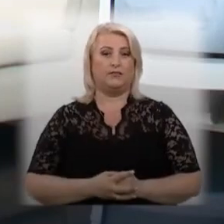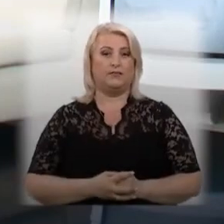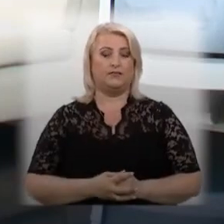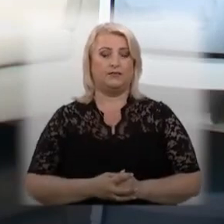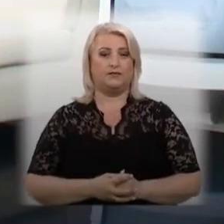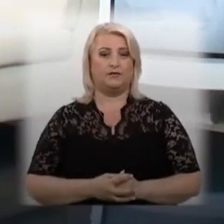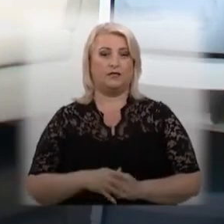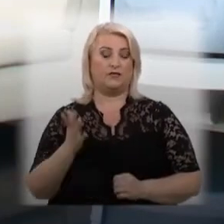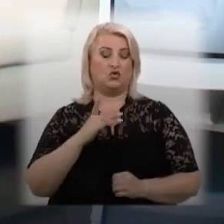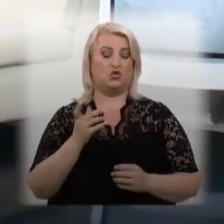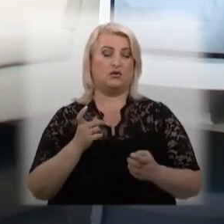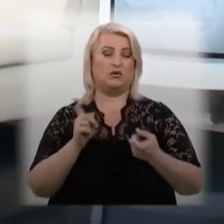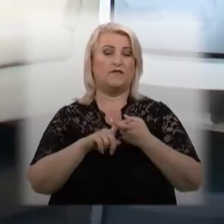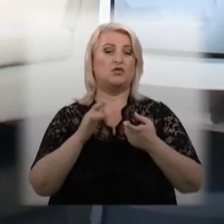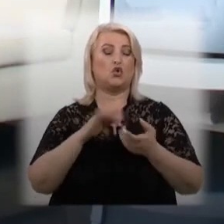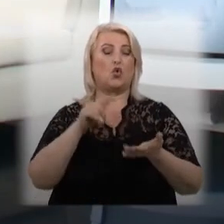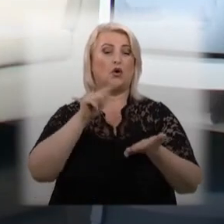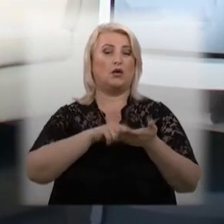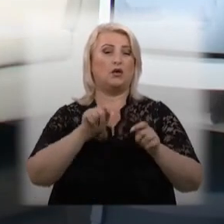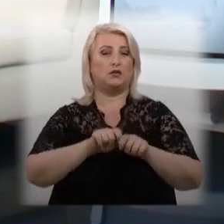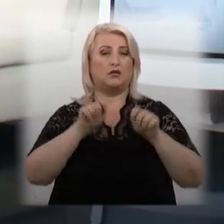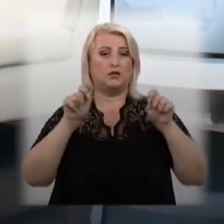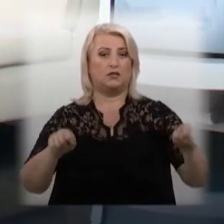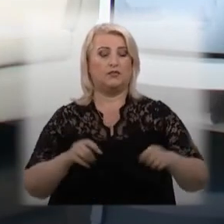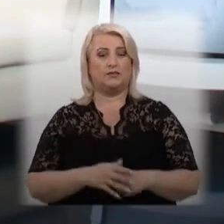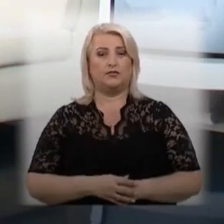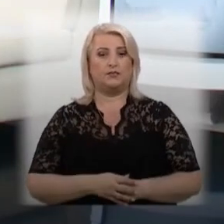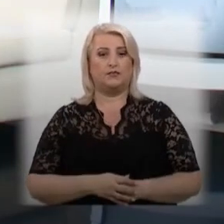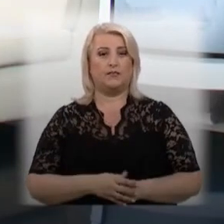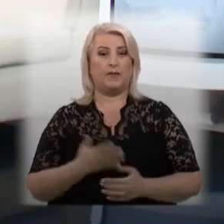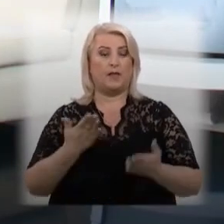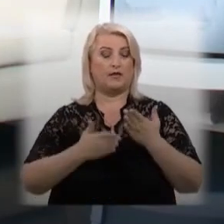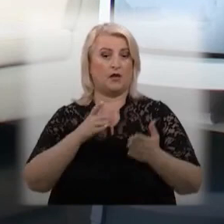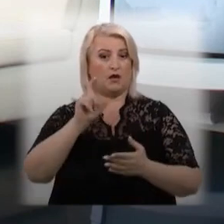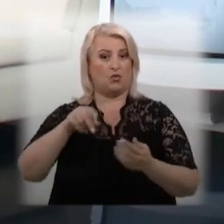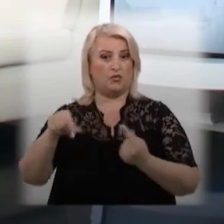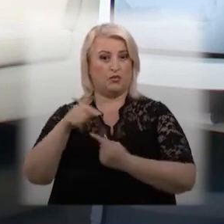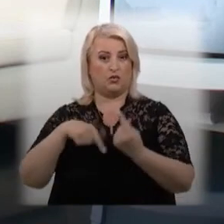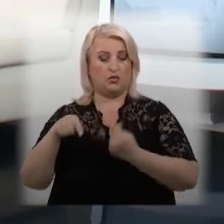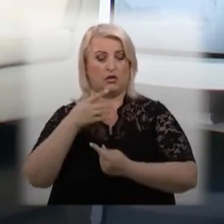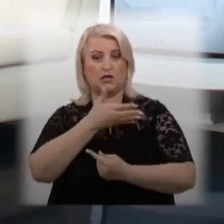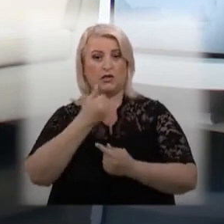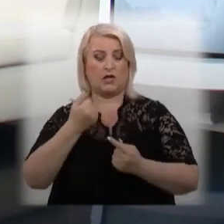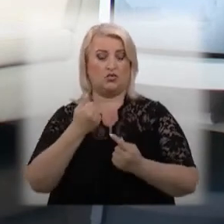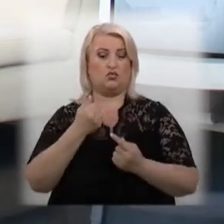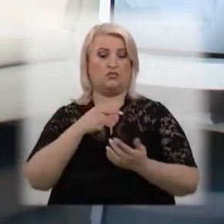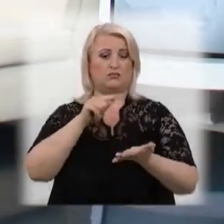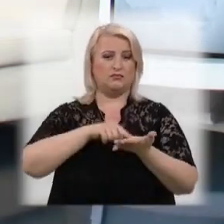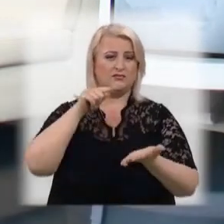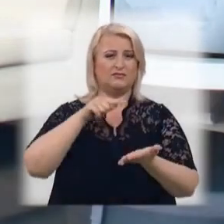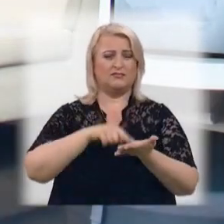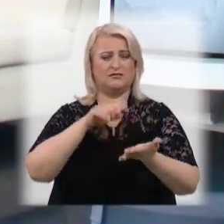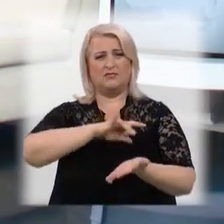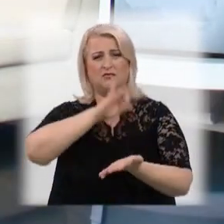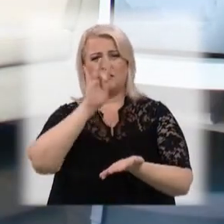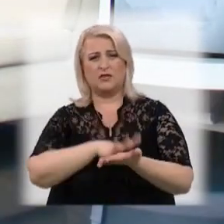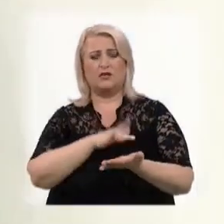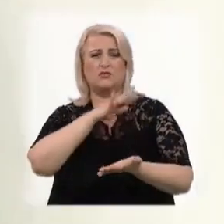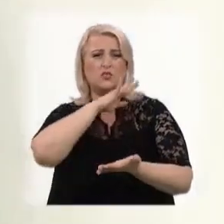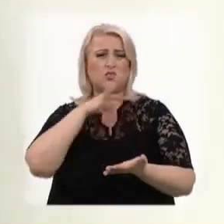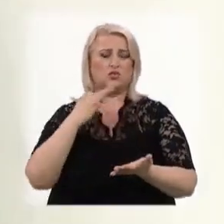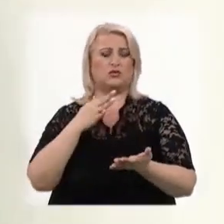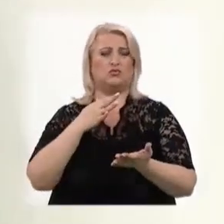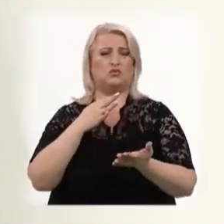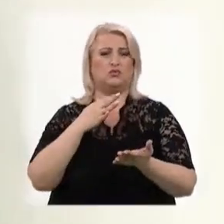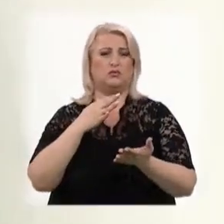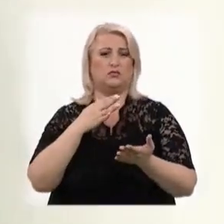ciclu de atingeri ca treceți prin asta înseamnă că daca clientul dacă antreprenorul nu are un ciclu de atingeri o convergenta multitudine